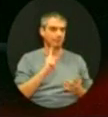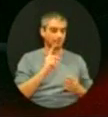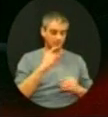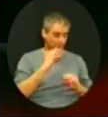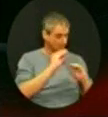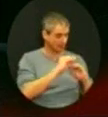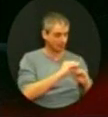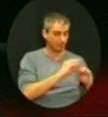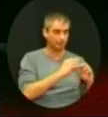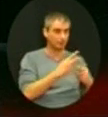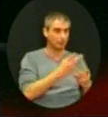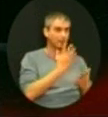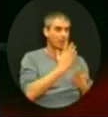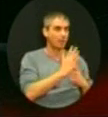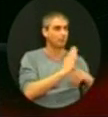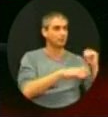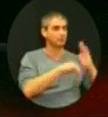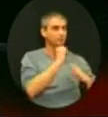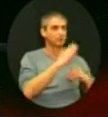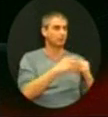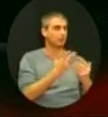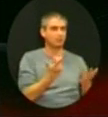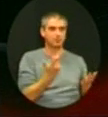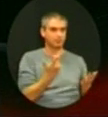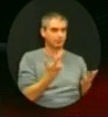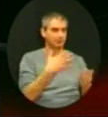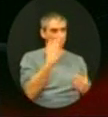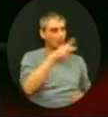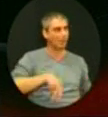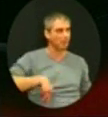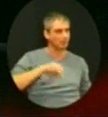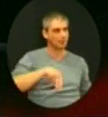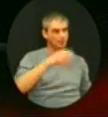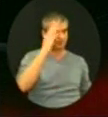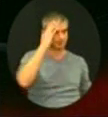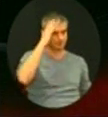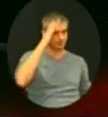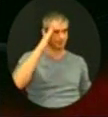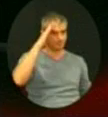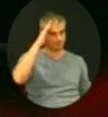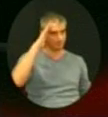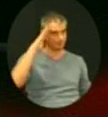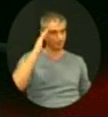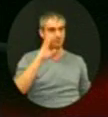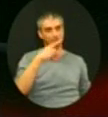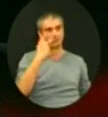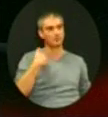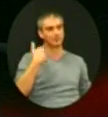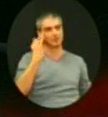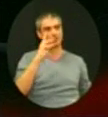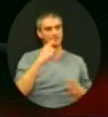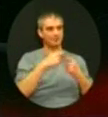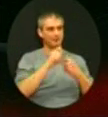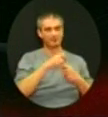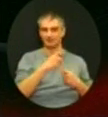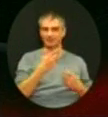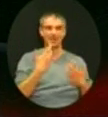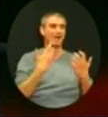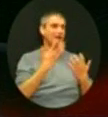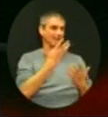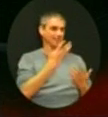אבן פינה לבית חולים? ברור, אנחנו רואים את אשדוד. יהיו לחנינים. יכול להיות שאני אגבר יותר מחבר כנסת. אשדוד